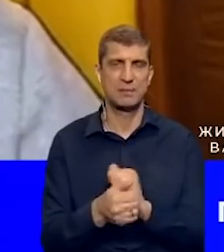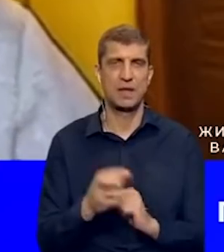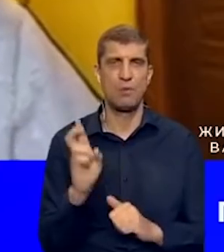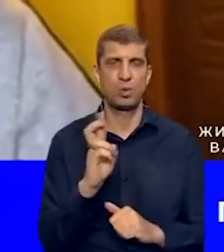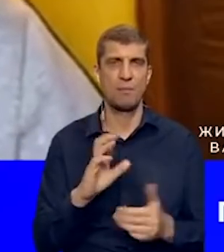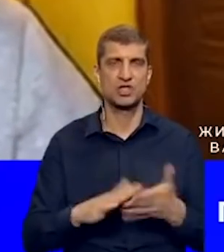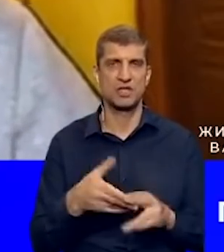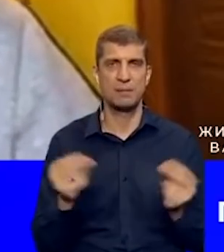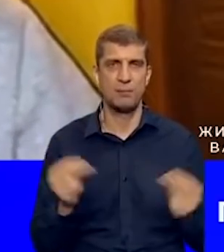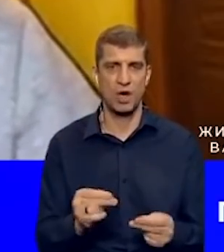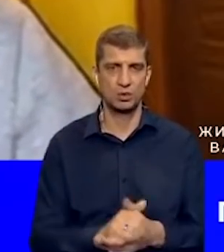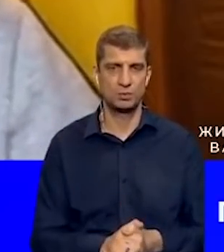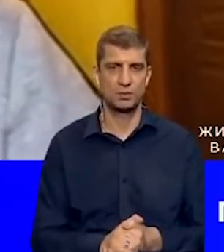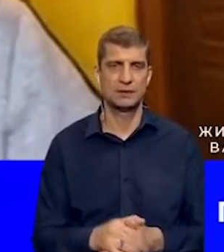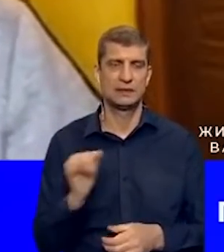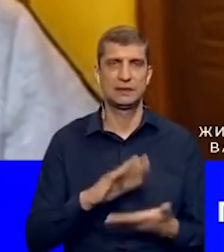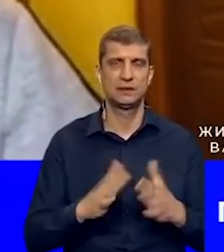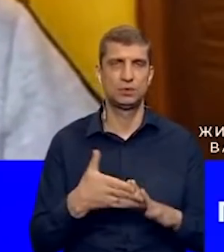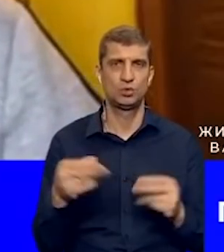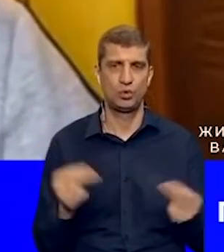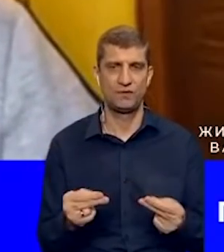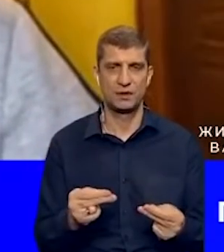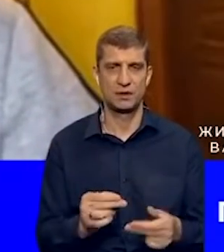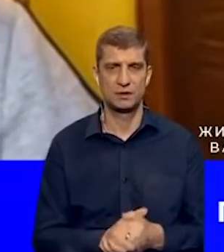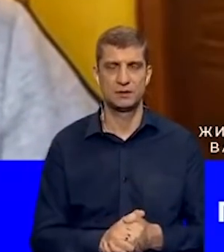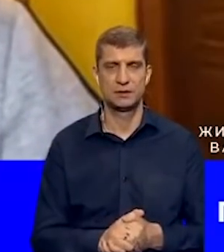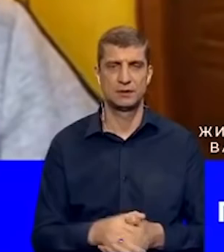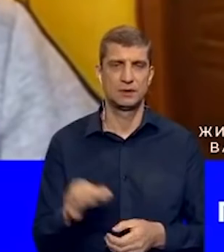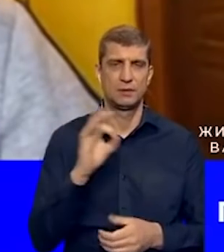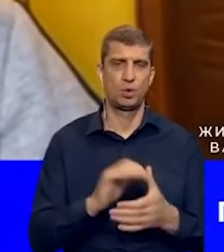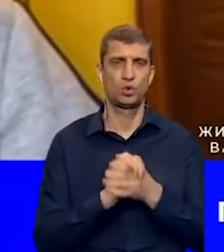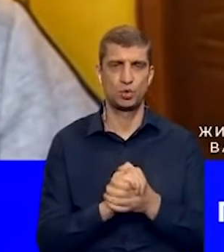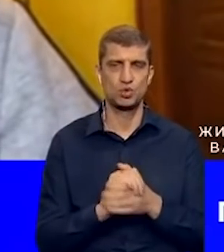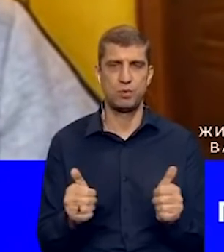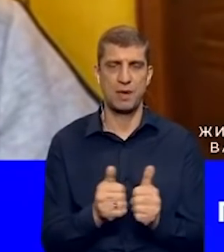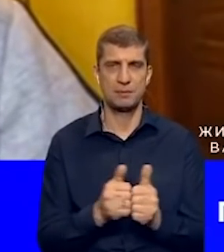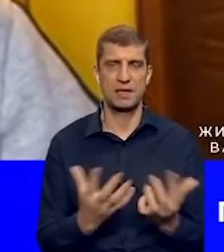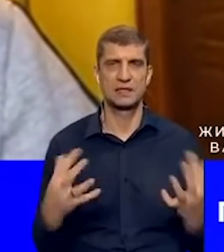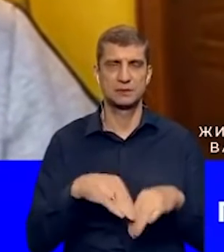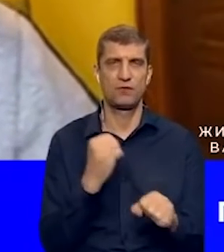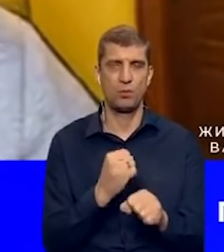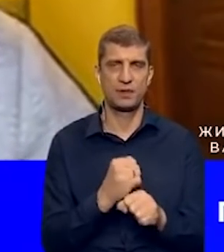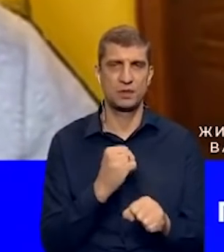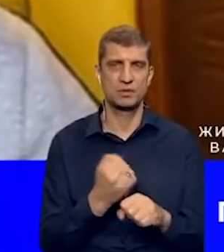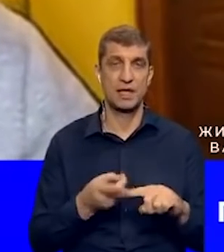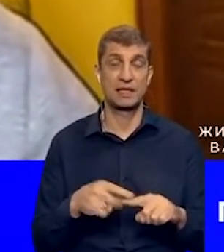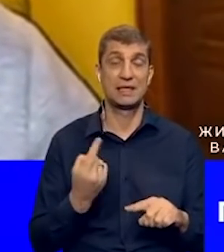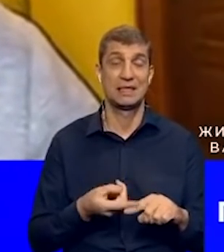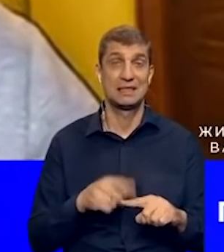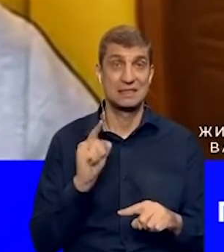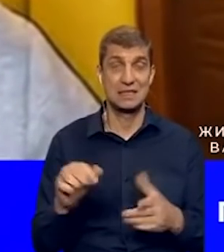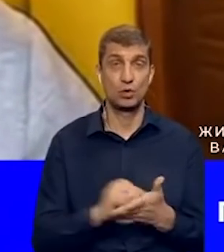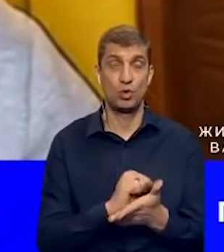меморандум і договір про дружбу, партнерство і співробітництво, які ці документи